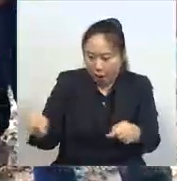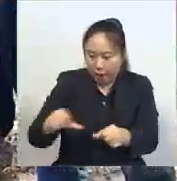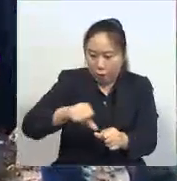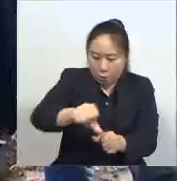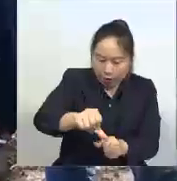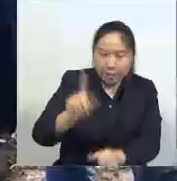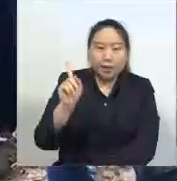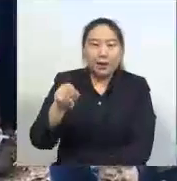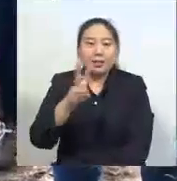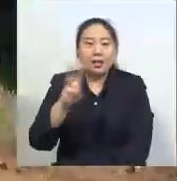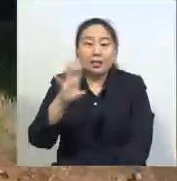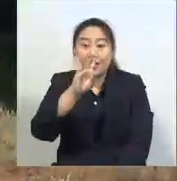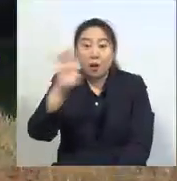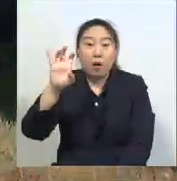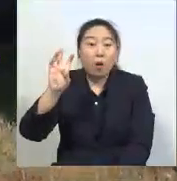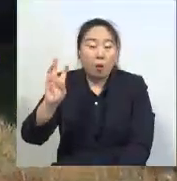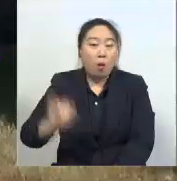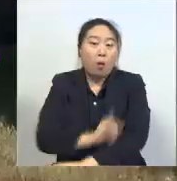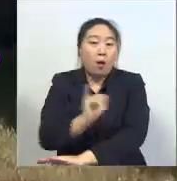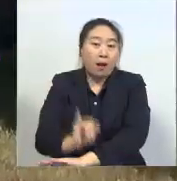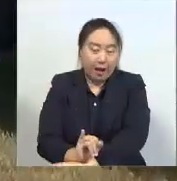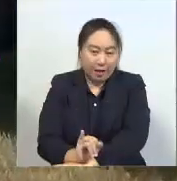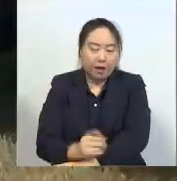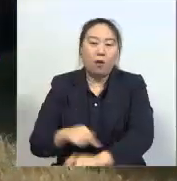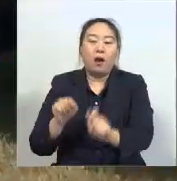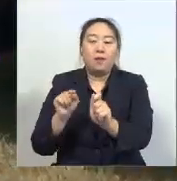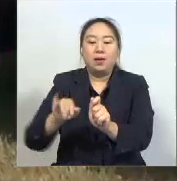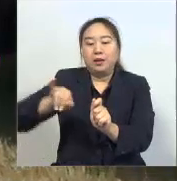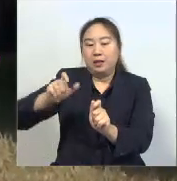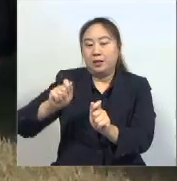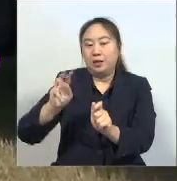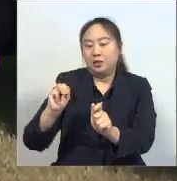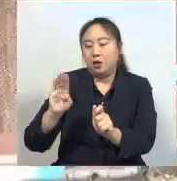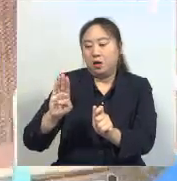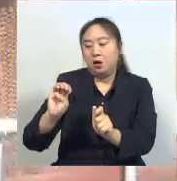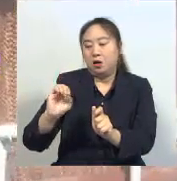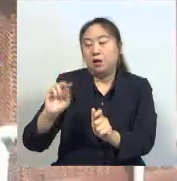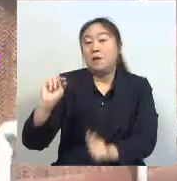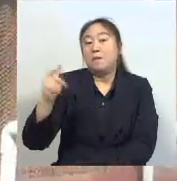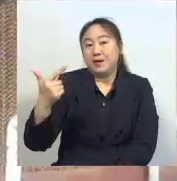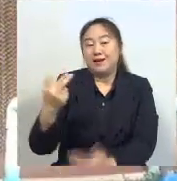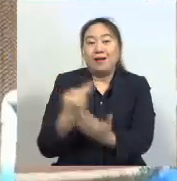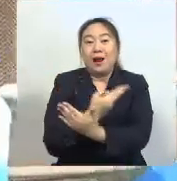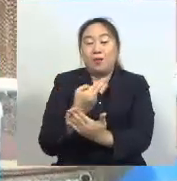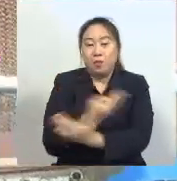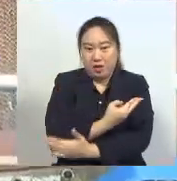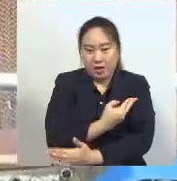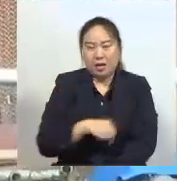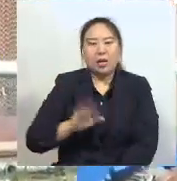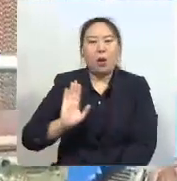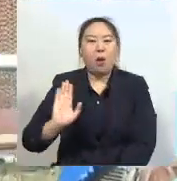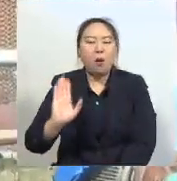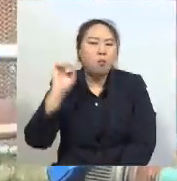1,706 ไร่ในพื้นที่หมู่6ตำบลรางบัวอำเภอจองบึงจังหวัดราชบุรีซึ่งเป็นฟาร์มเลี้ยง